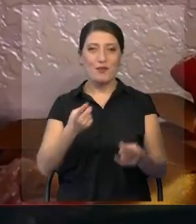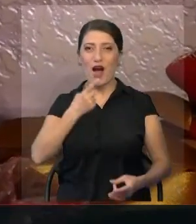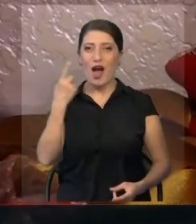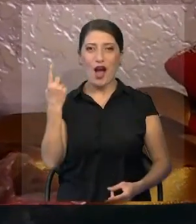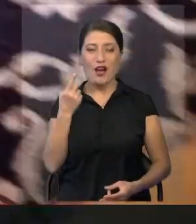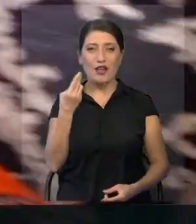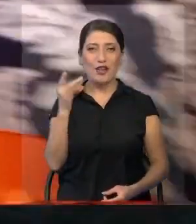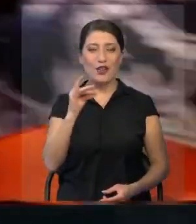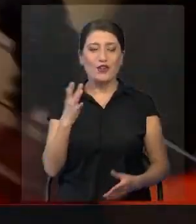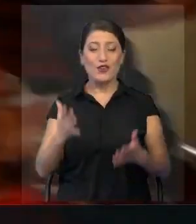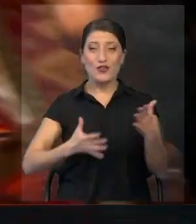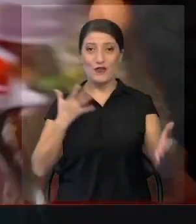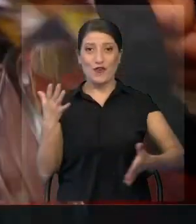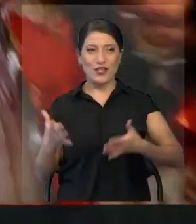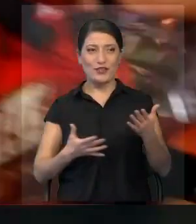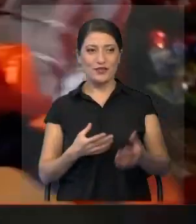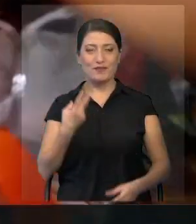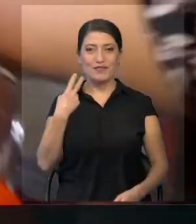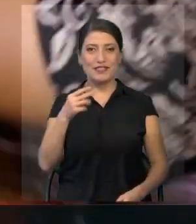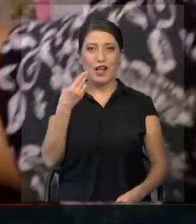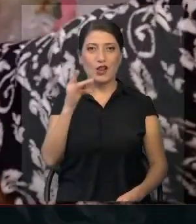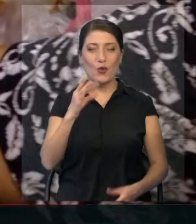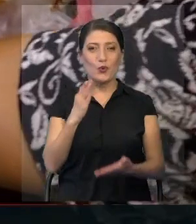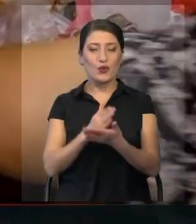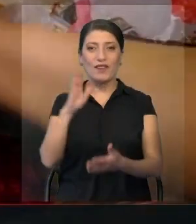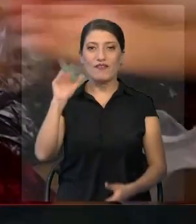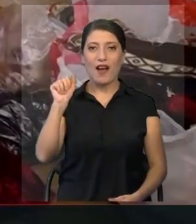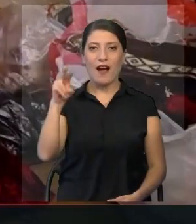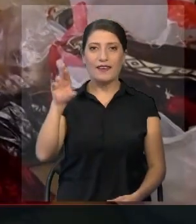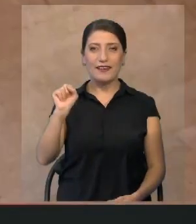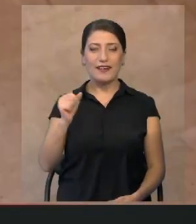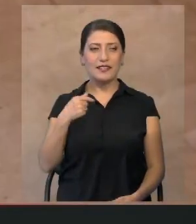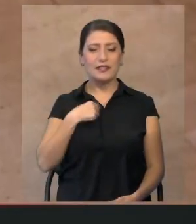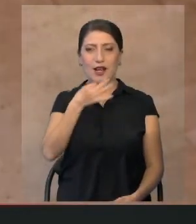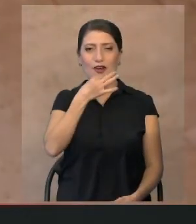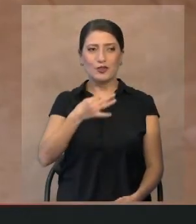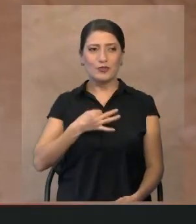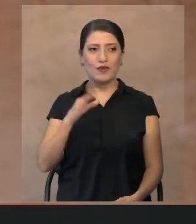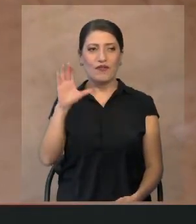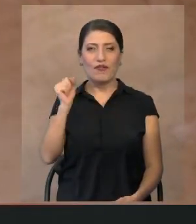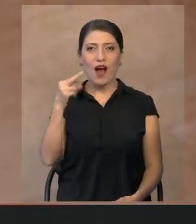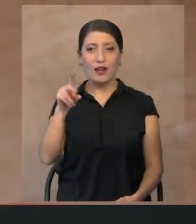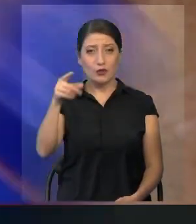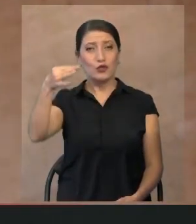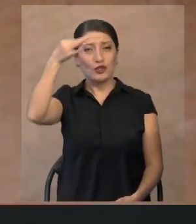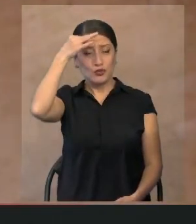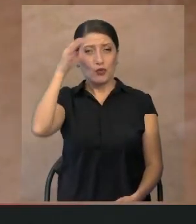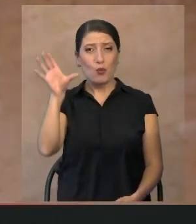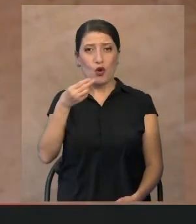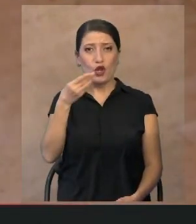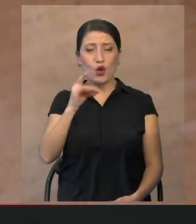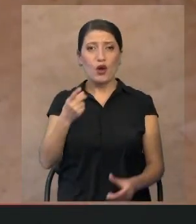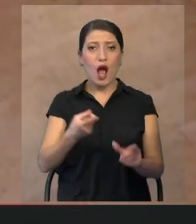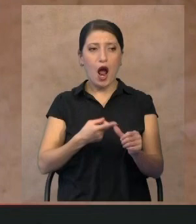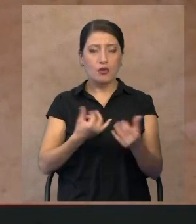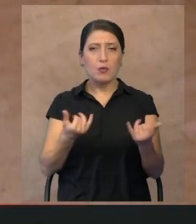առաջիններից թորները շատ էին ոգևորվել, 20 թոր ունի Վալյան։ Ընձի որ մեկ-մեկ ասում են, Valiasmin, հիշում ես սա թողների տանունը,